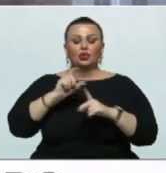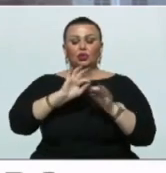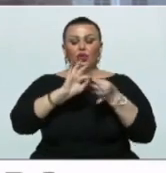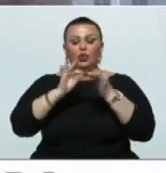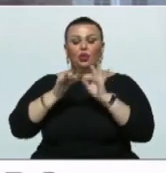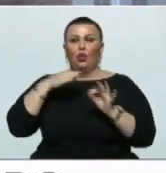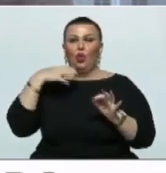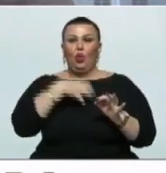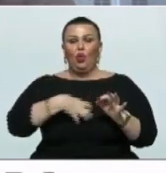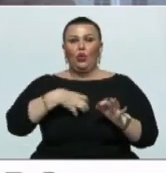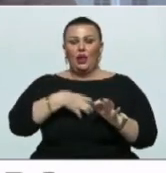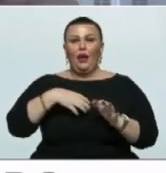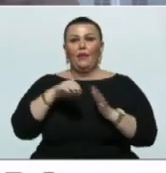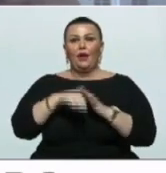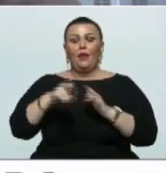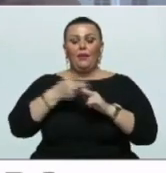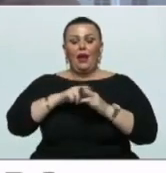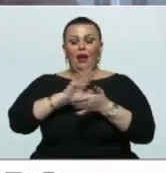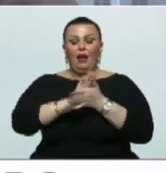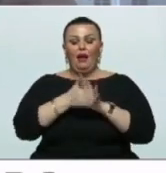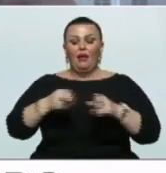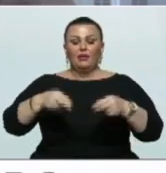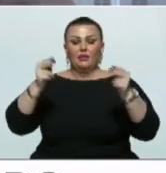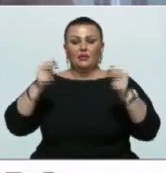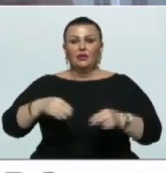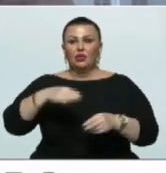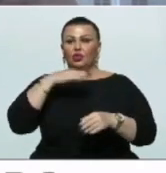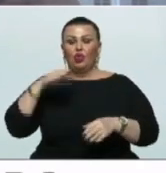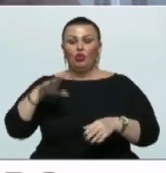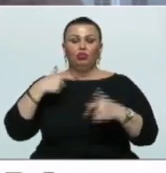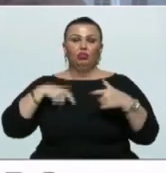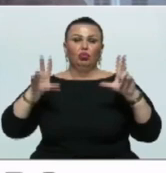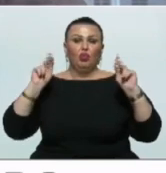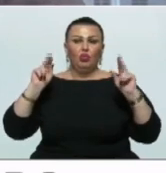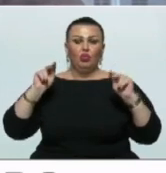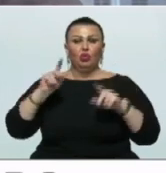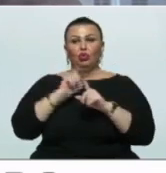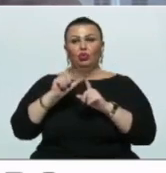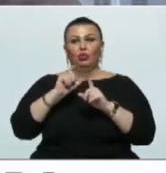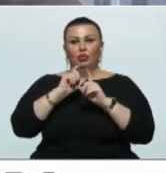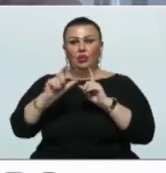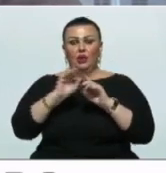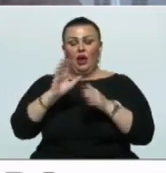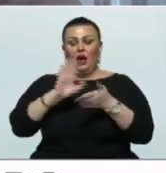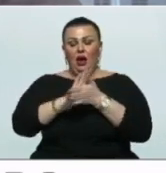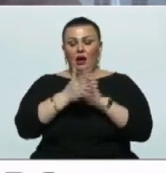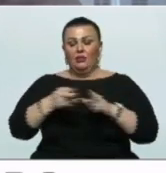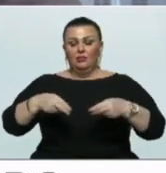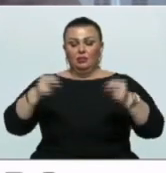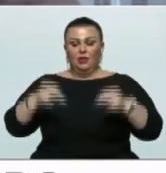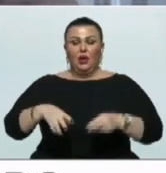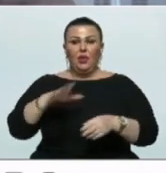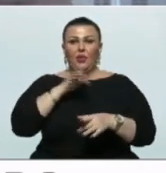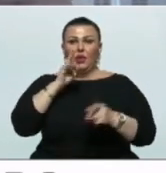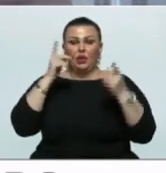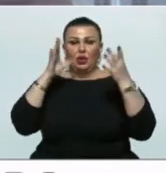önemli. Böyle bir şeye, anlaşmaya imza attığım için çok mutluyum demişti anlaşma imzalandığı gün.